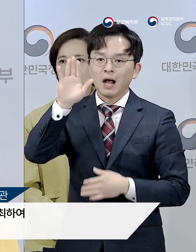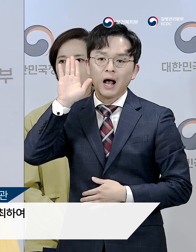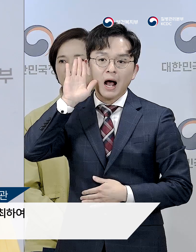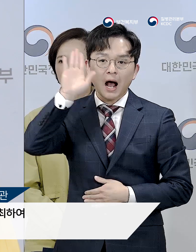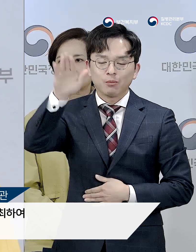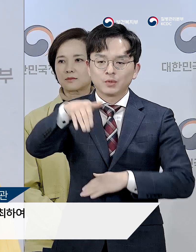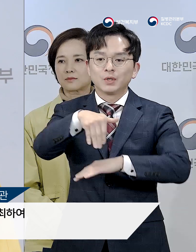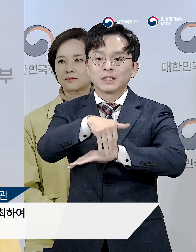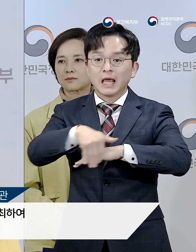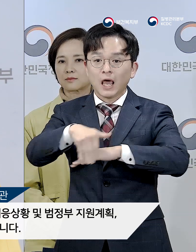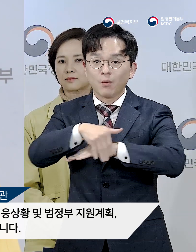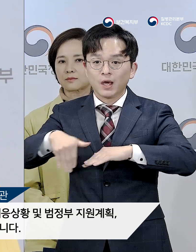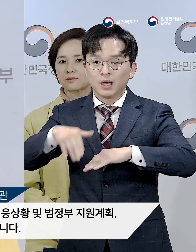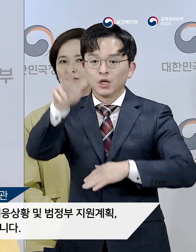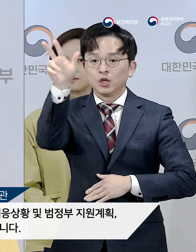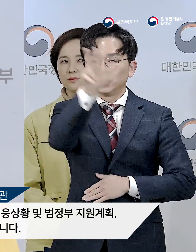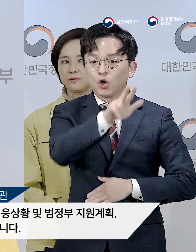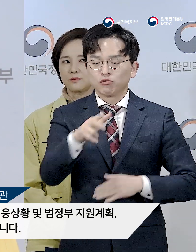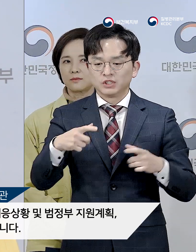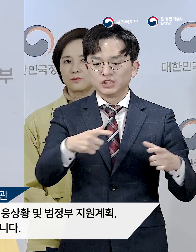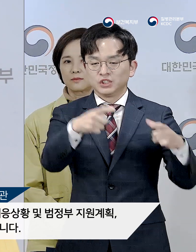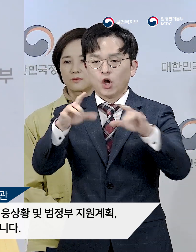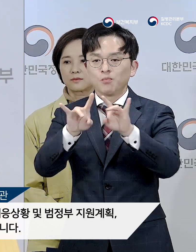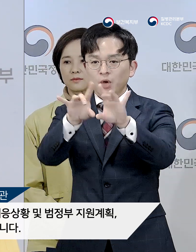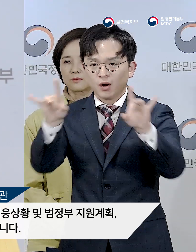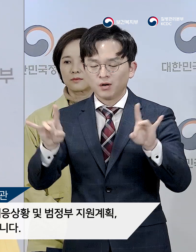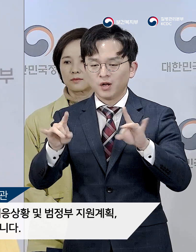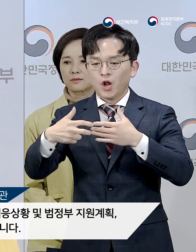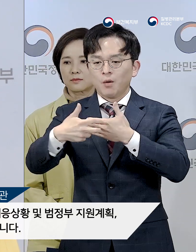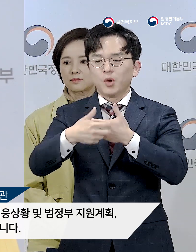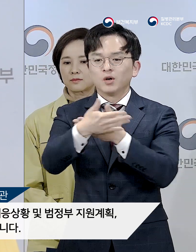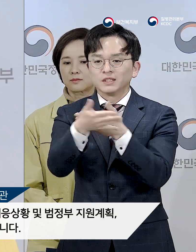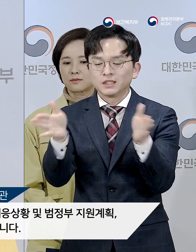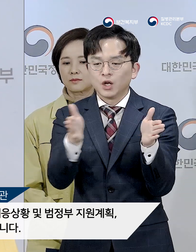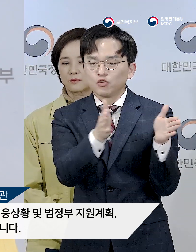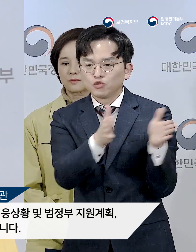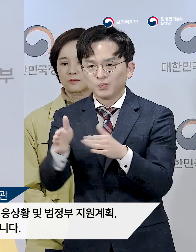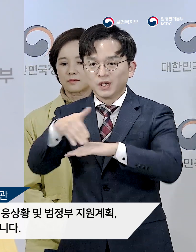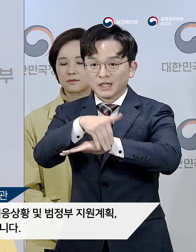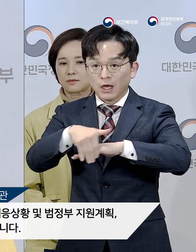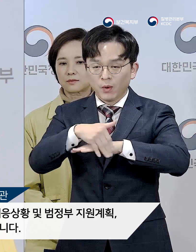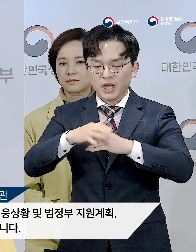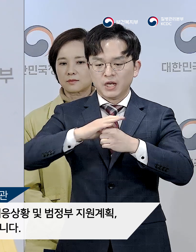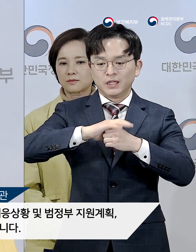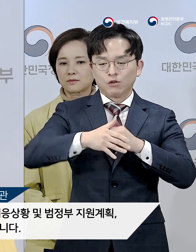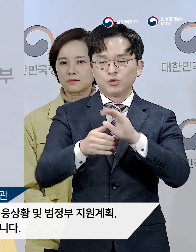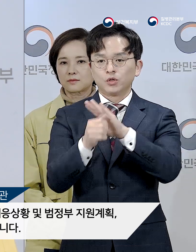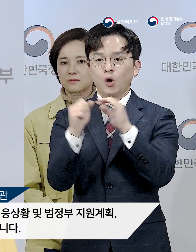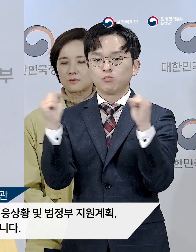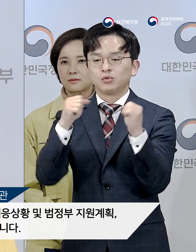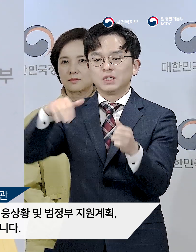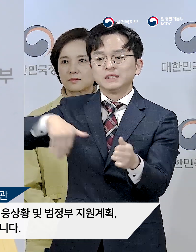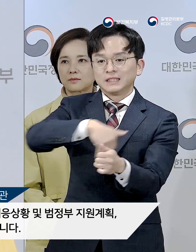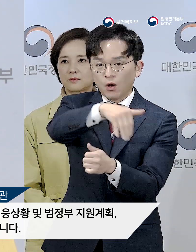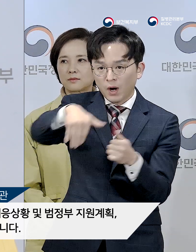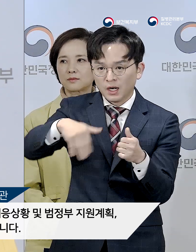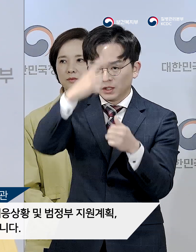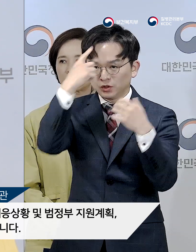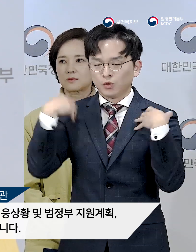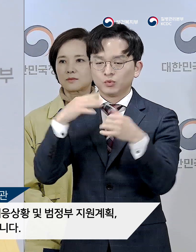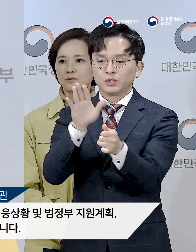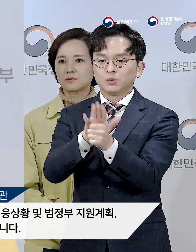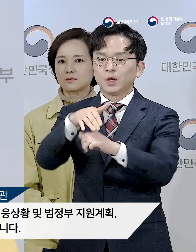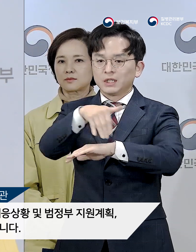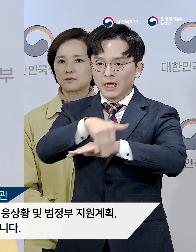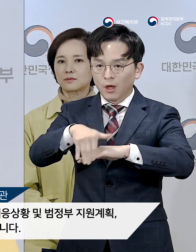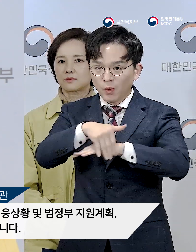향후 계획, 지역별 병상 인력 확보 및 활용 계획, 대구 경북 대응 상황 및 범정부